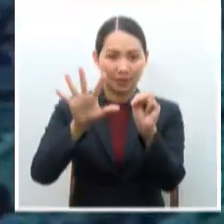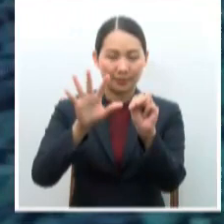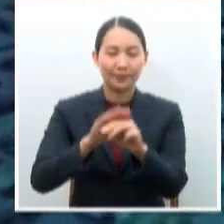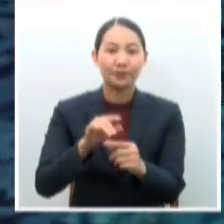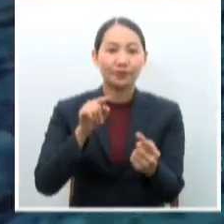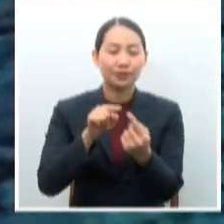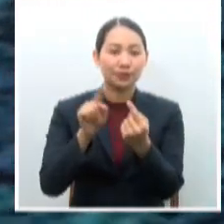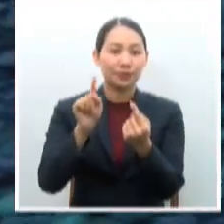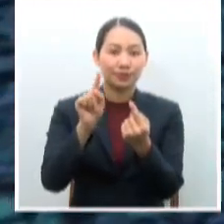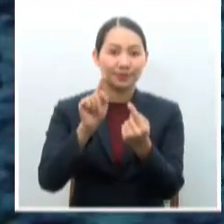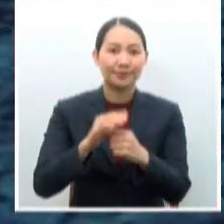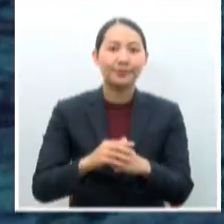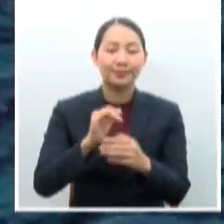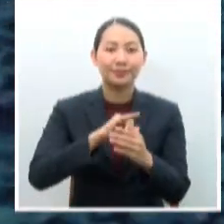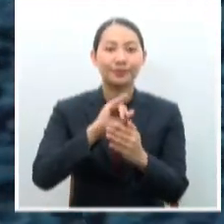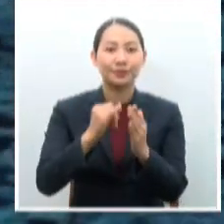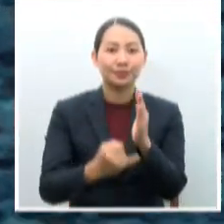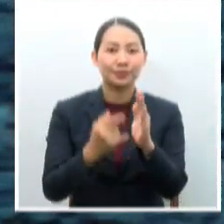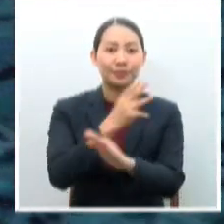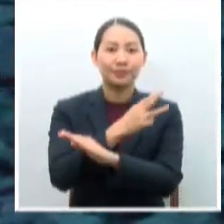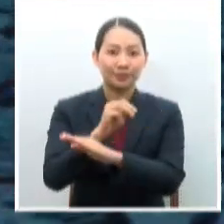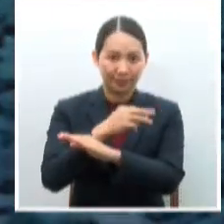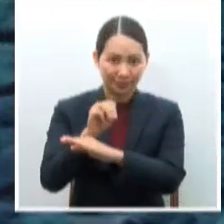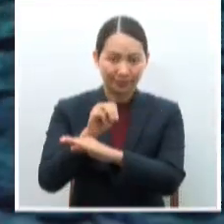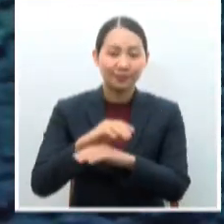ำเภอนาดูนจังหวัดมหาสารคาม